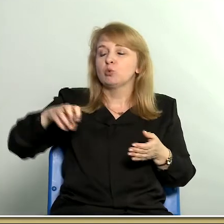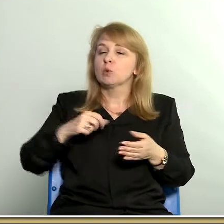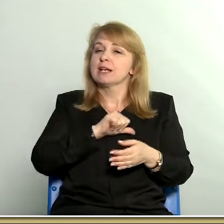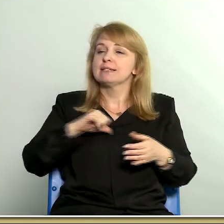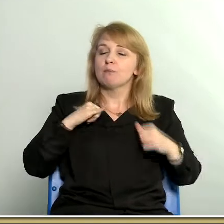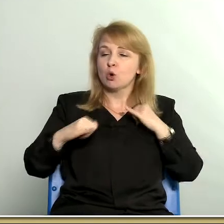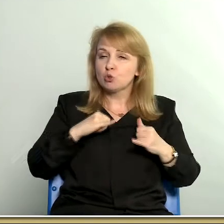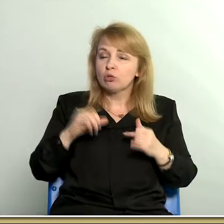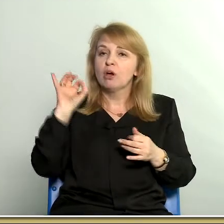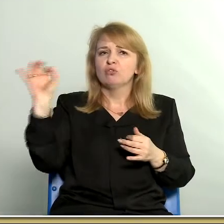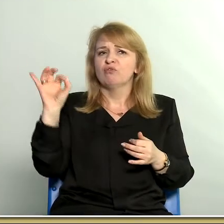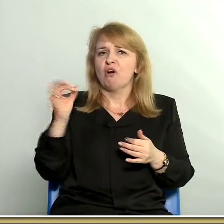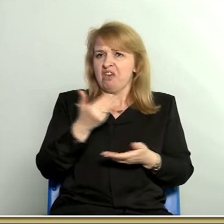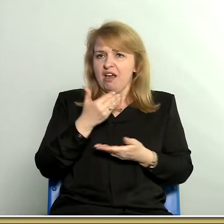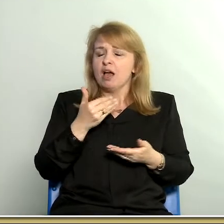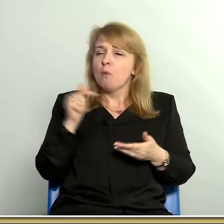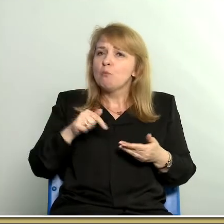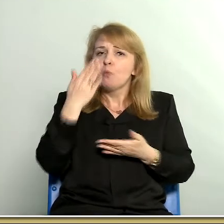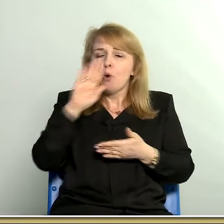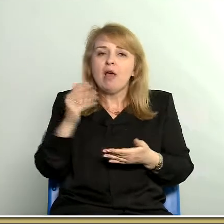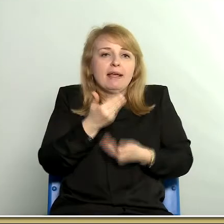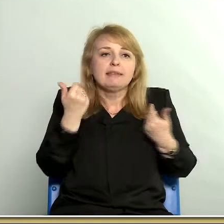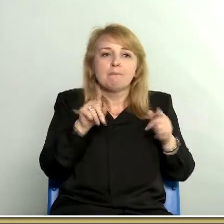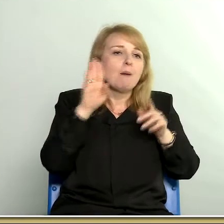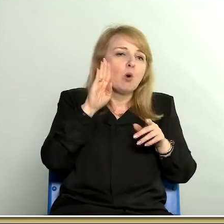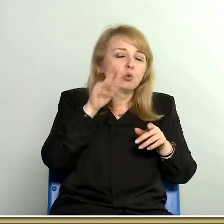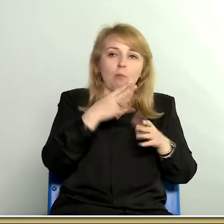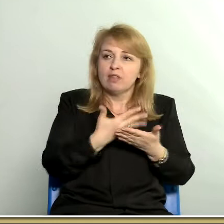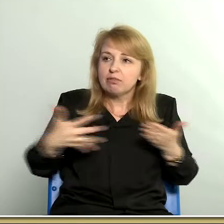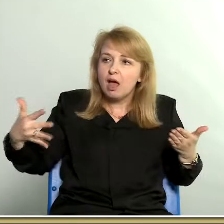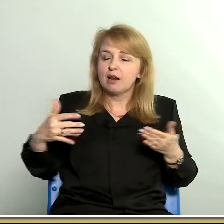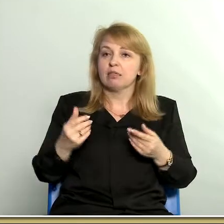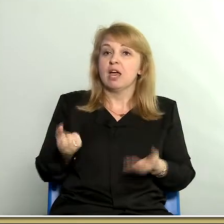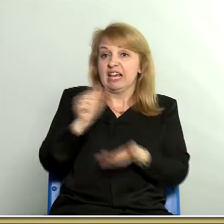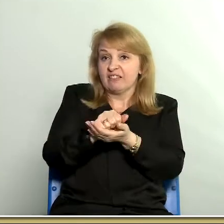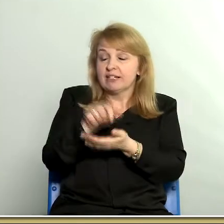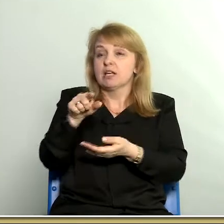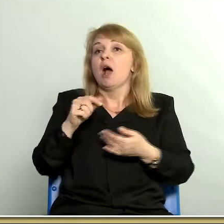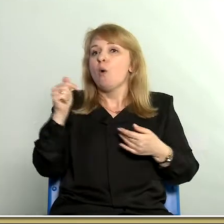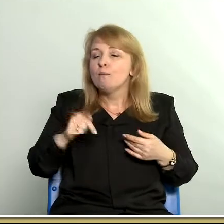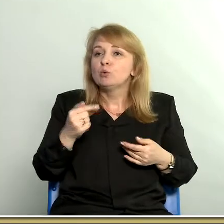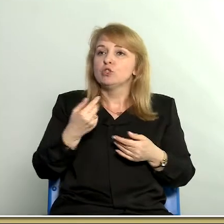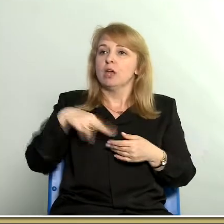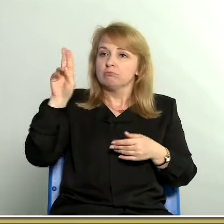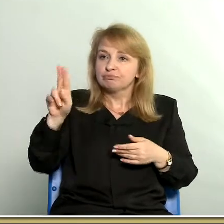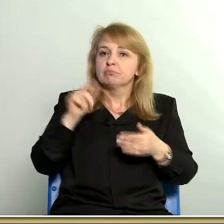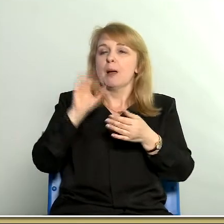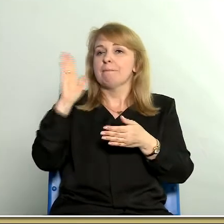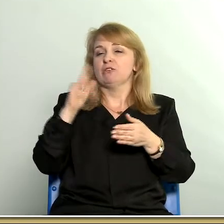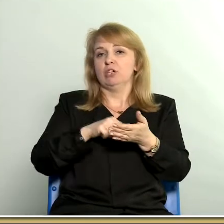wykazać, że w okolicy nie ma takich terenów inwestycyjnych, zadeklarować, że tereny inwestycyjne do końca okresu kwalifikowalności